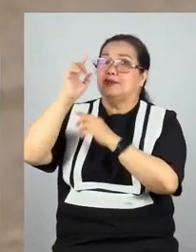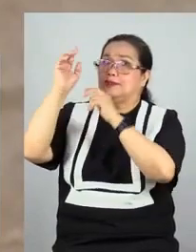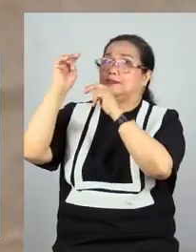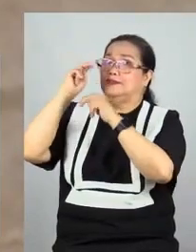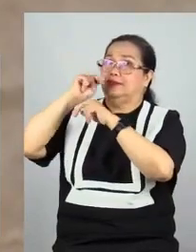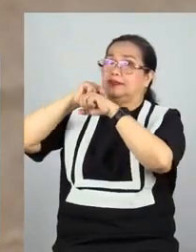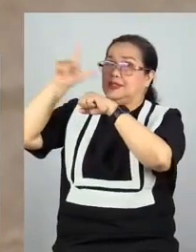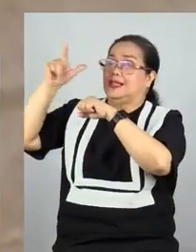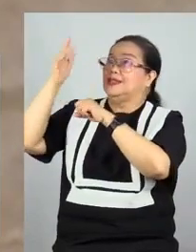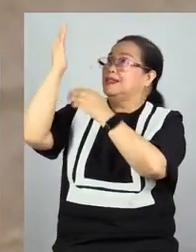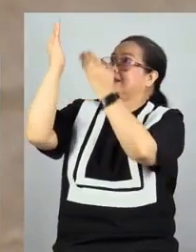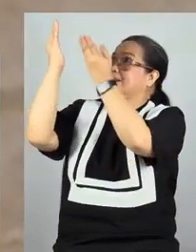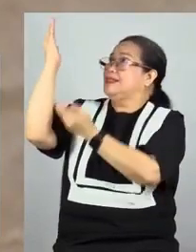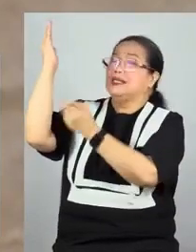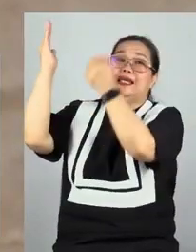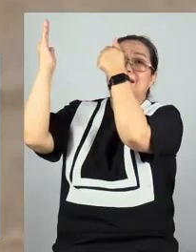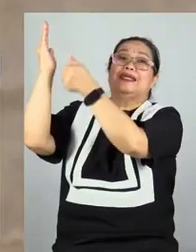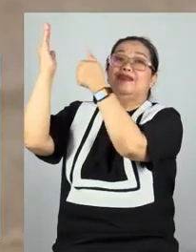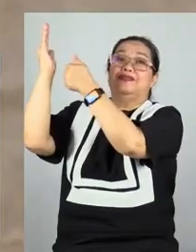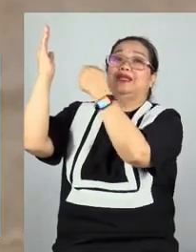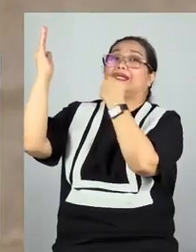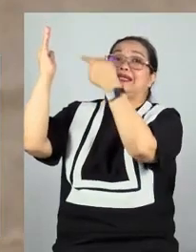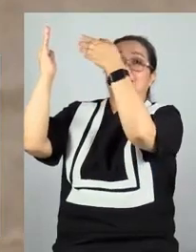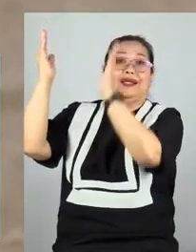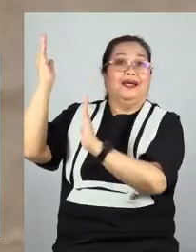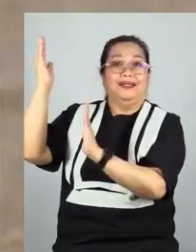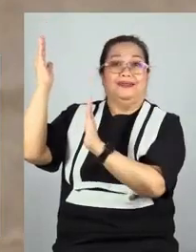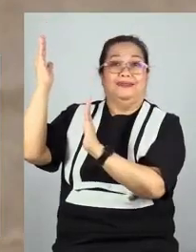Kanyang essence.